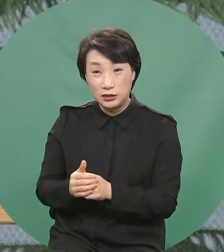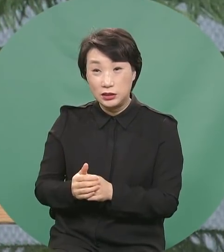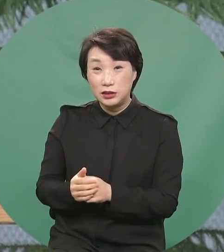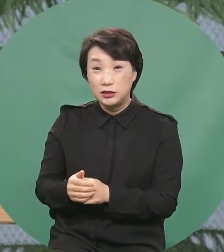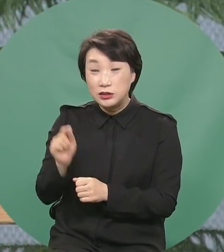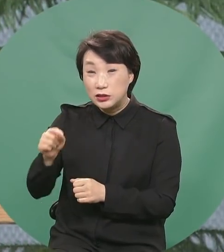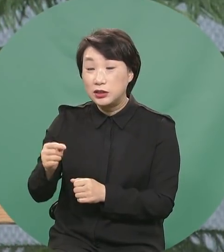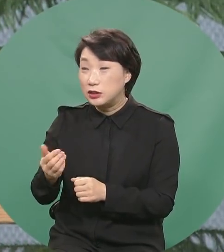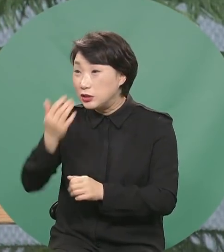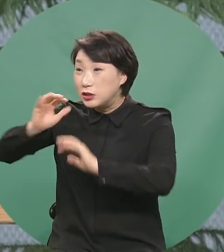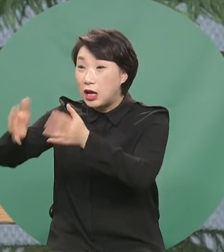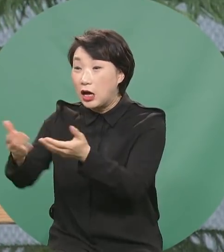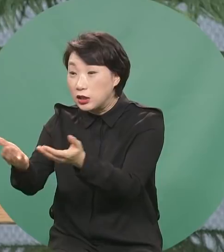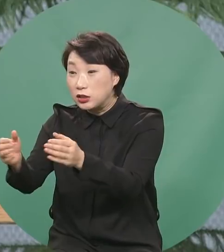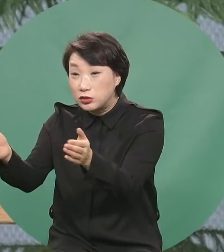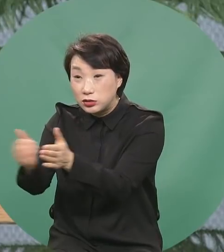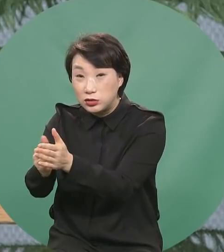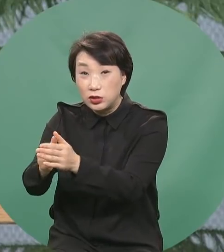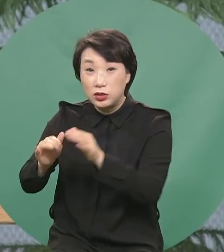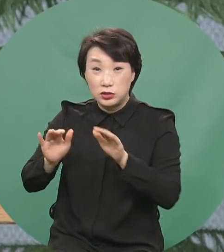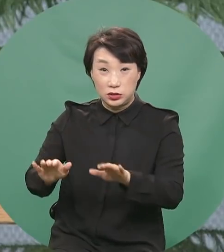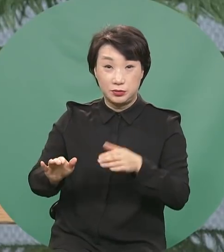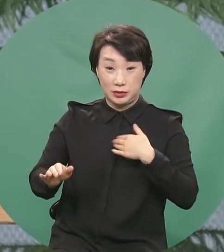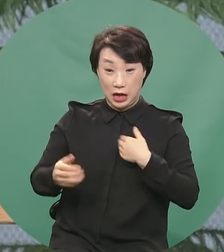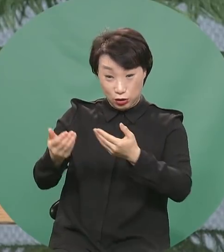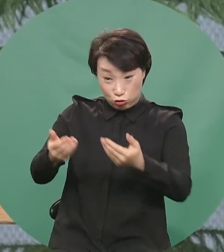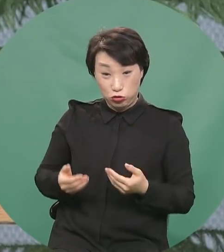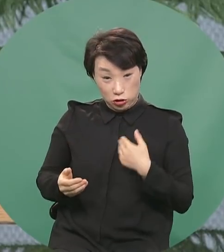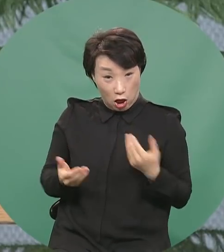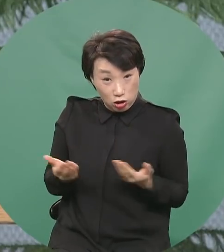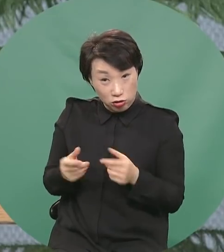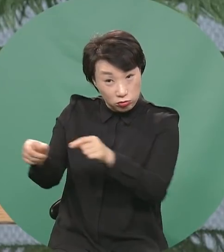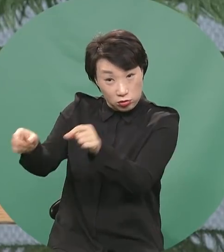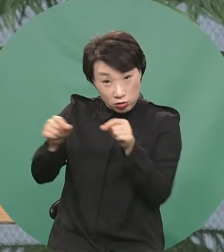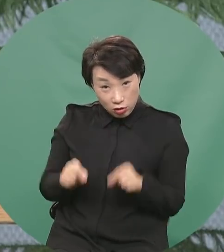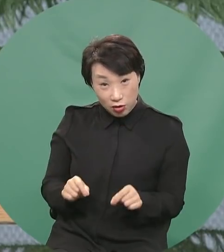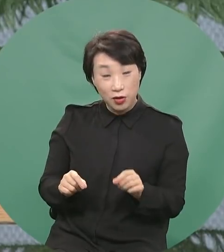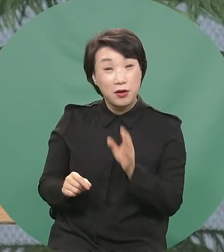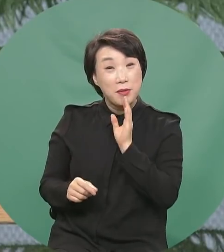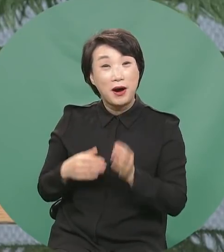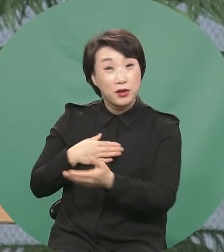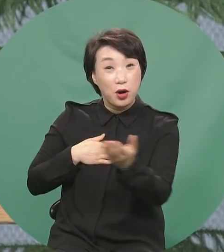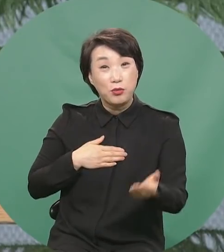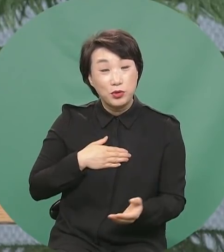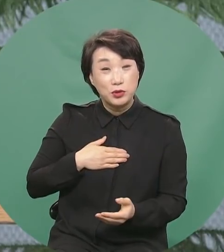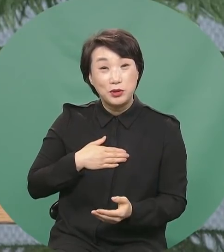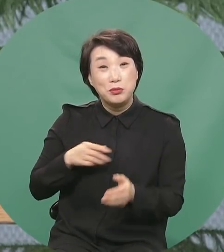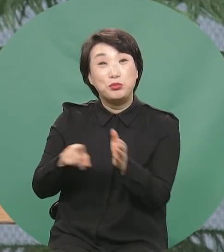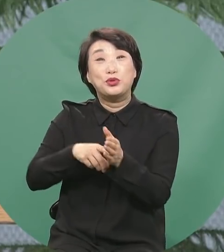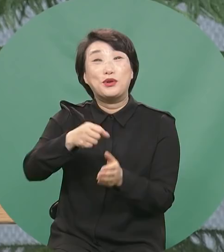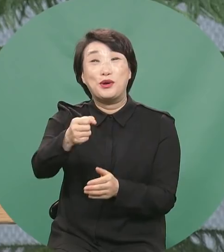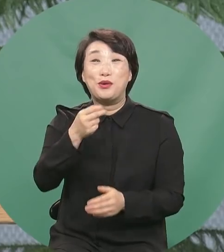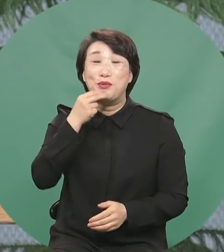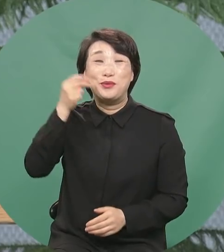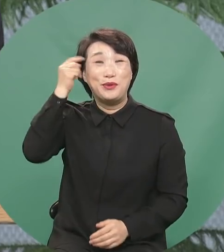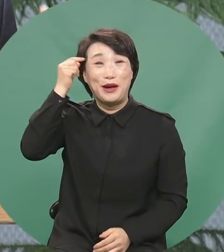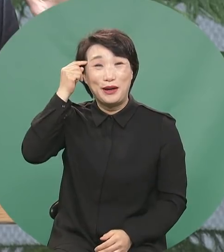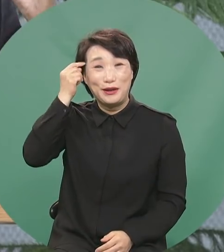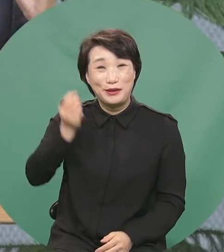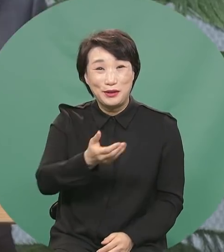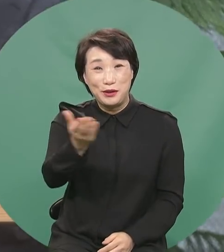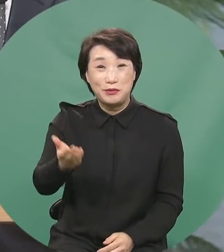일어난 사건이었으나 오늘날 내게 주신 내 사건이라고 왜 주장하지 않냐 이 말이오.